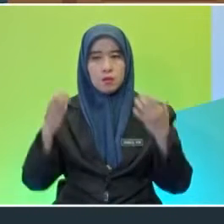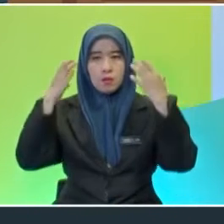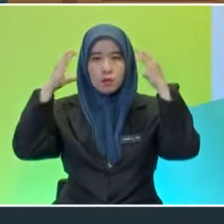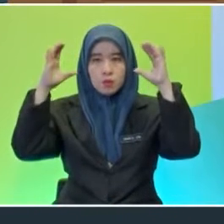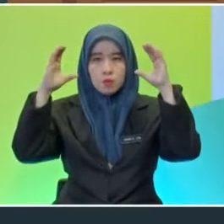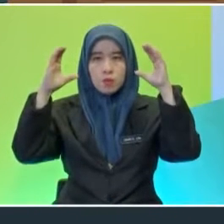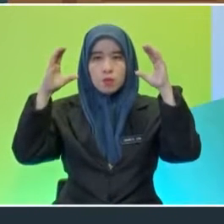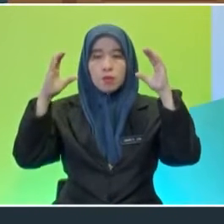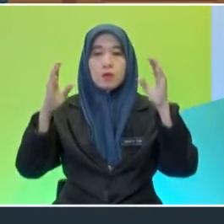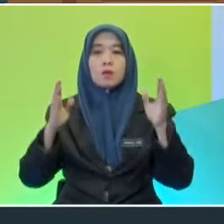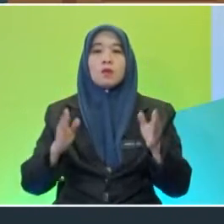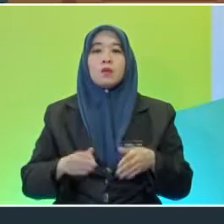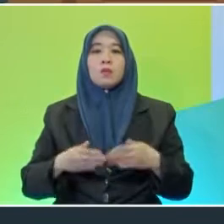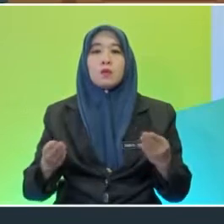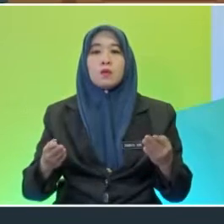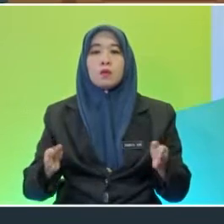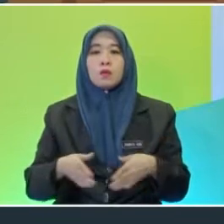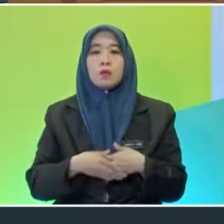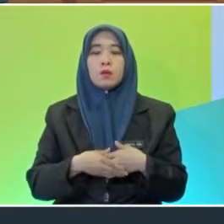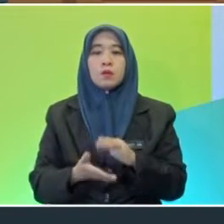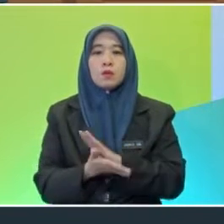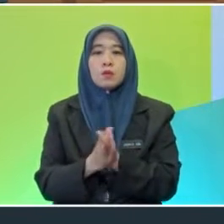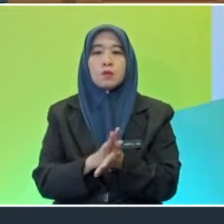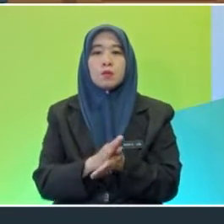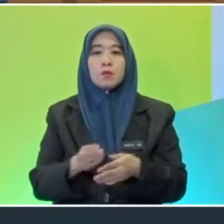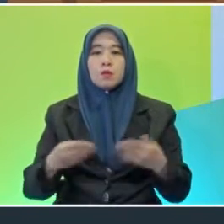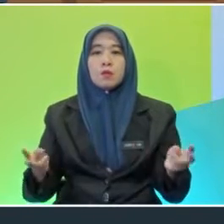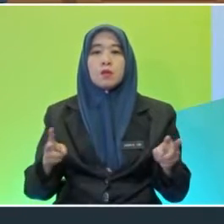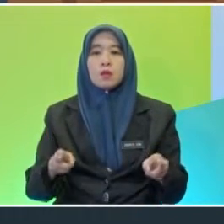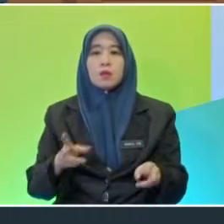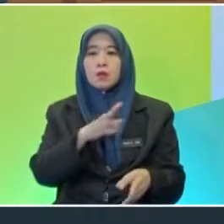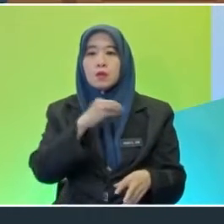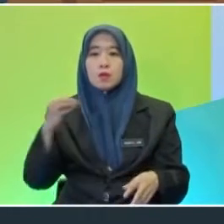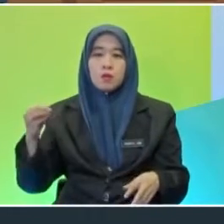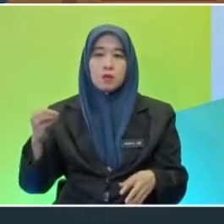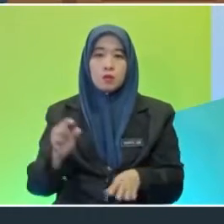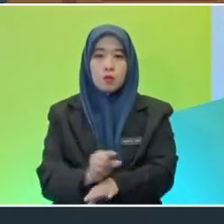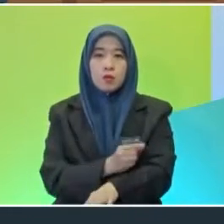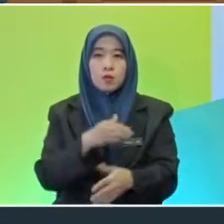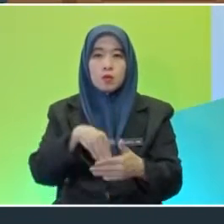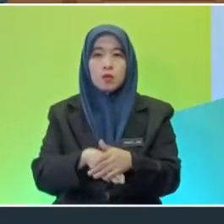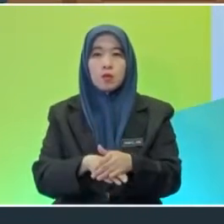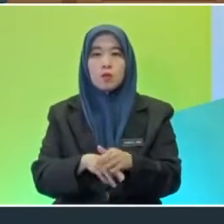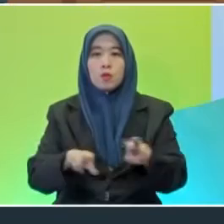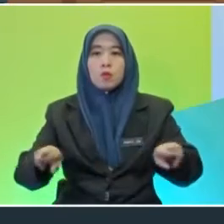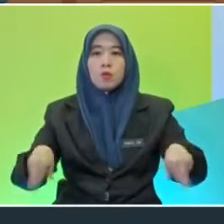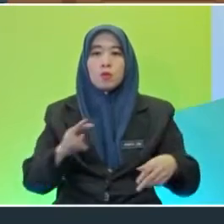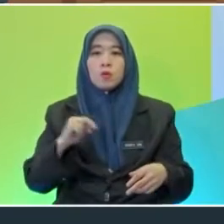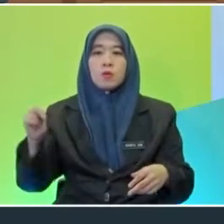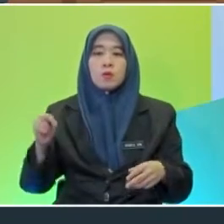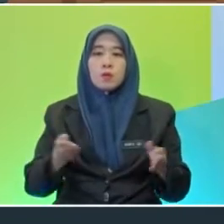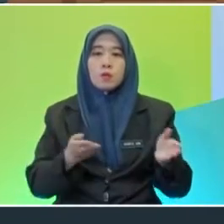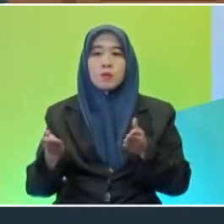bahasa Melayu dijadikan bahasa resmi dan digunakan dalam urusan pencak Siran